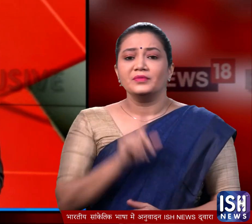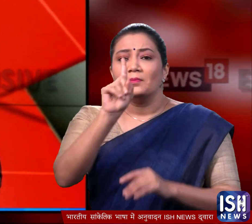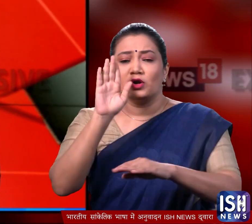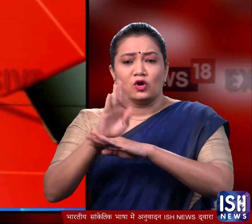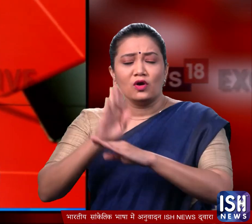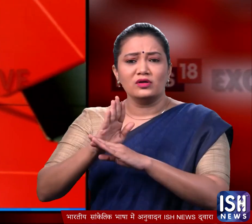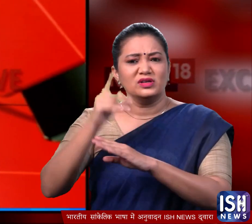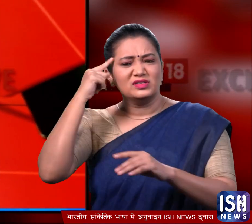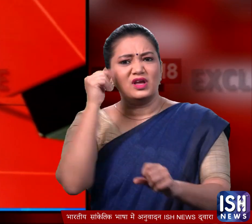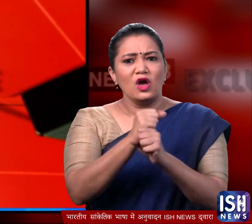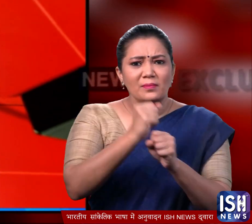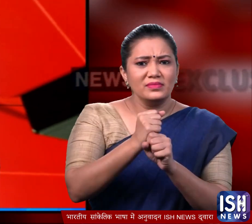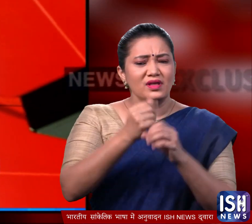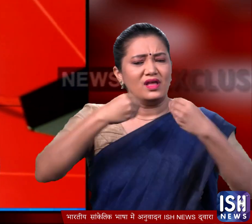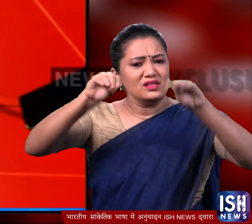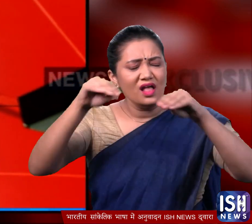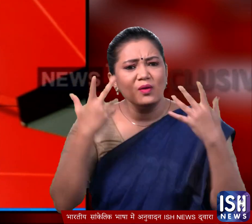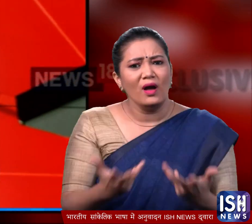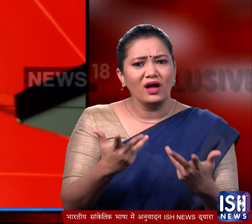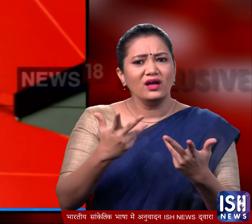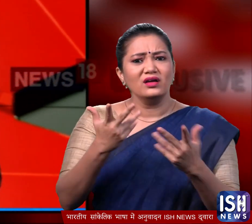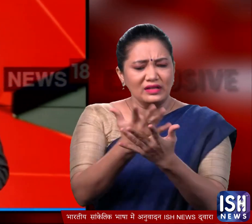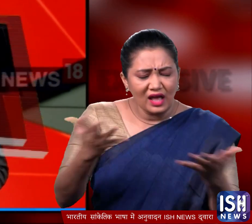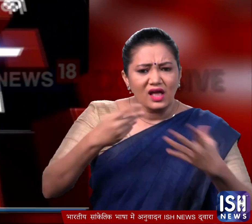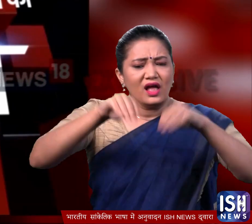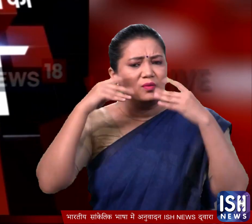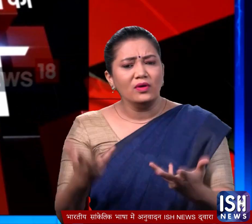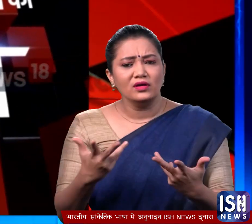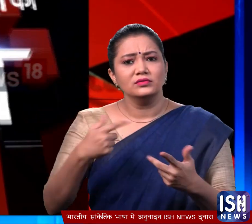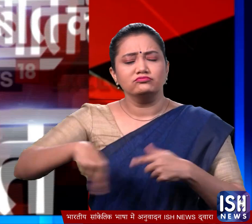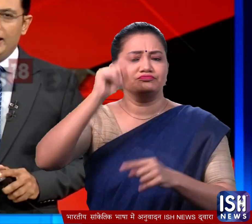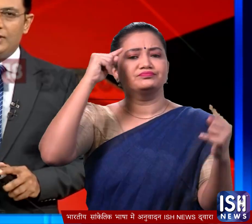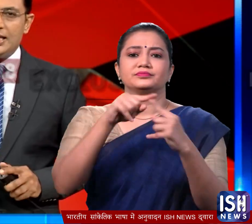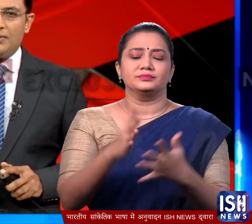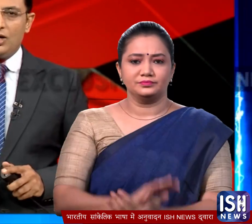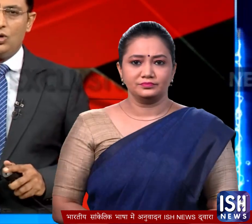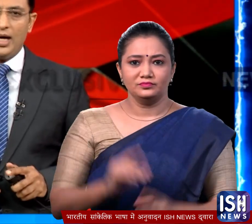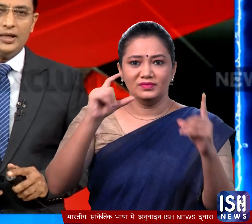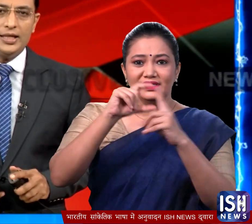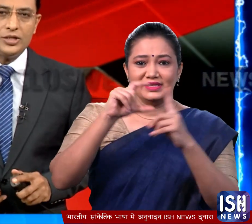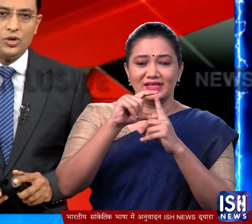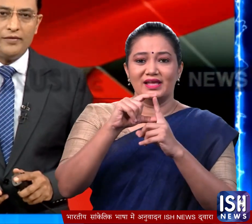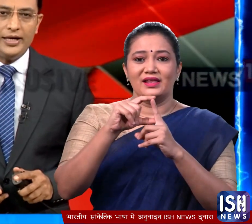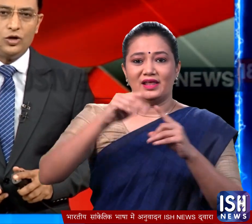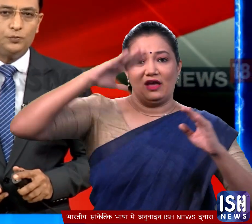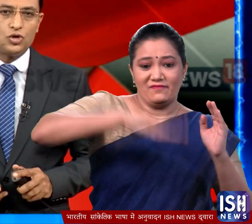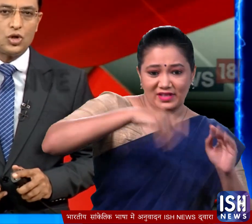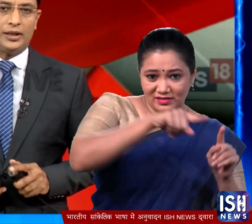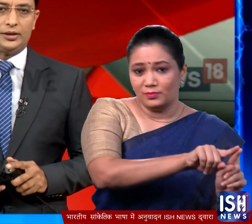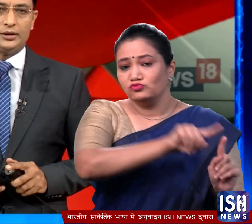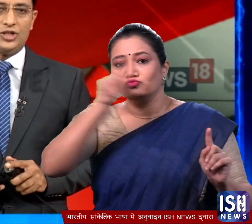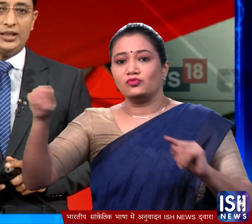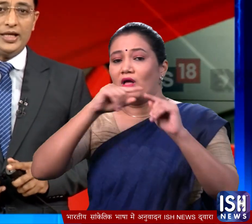लेकिन कांग्रेस इसे सरकारी कंपनियों को बेचने की साजिश बताकर विरोध कर रही। दिल्ली विधानसभा को लाल किले से जोड़ने वाली